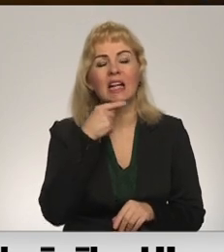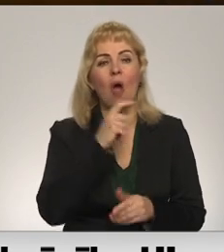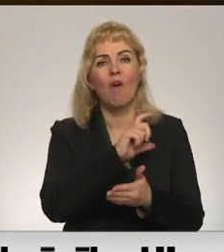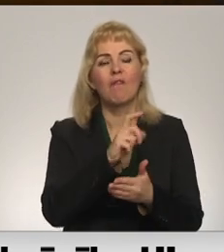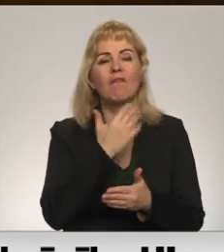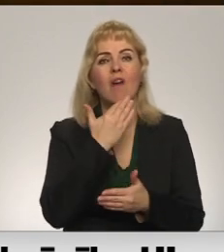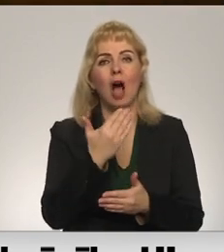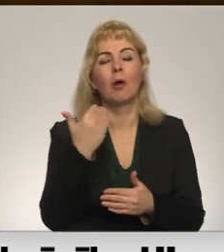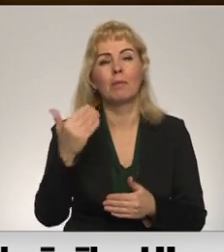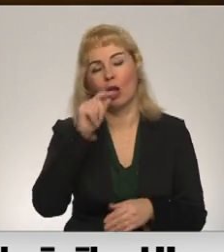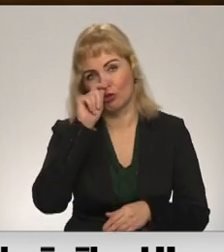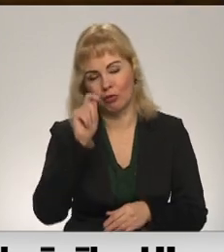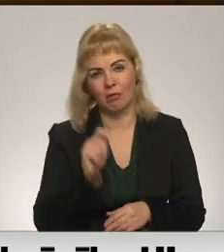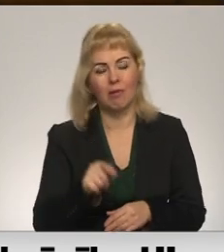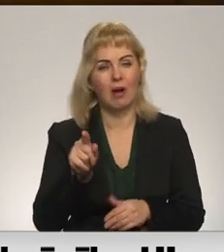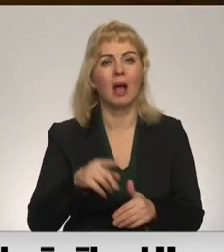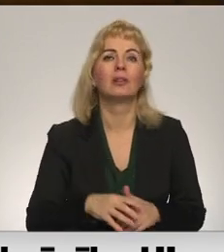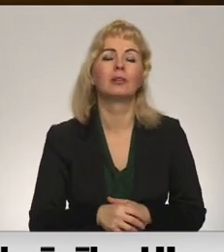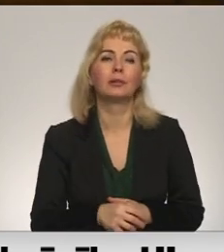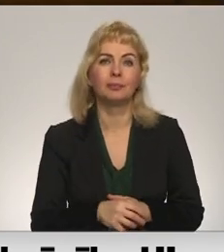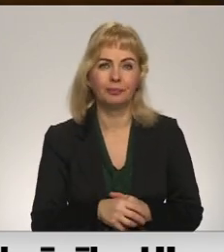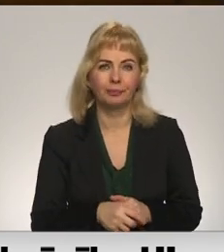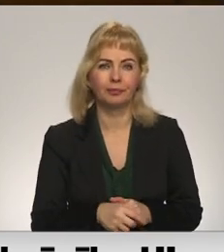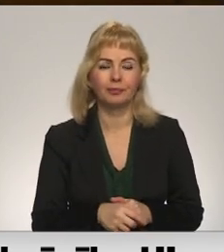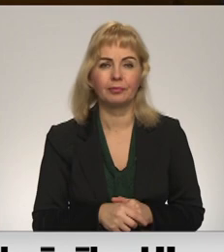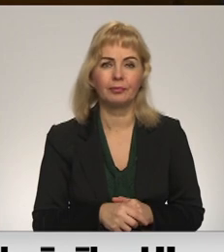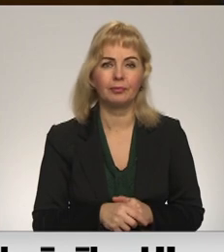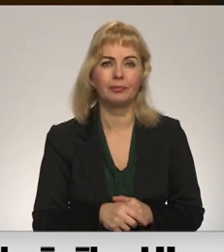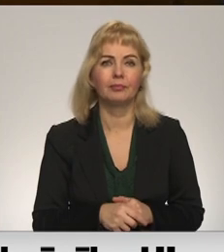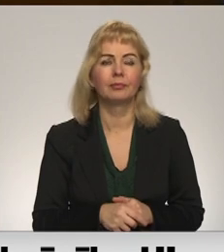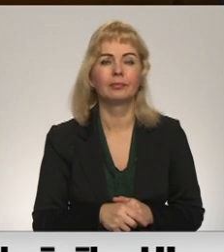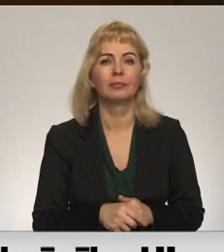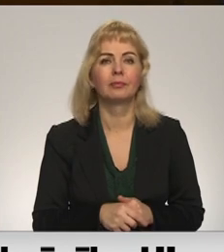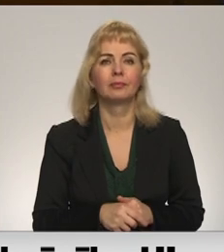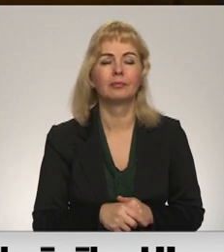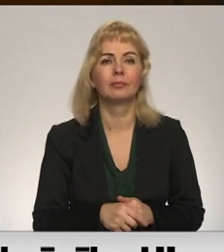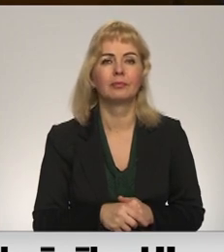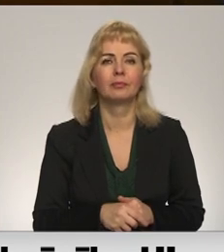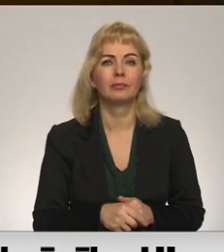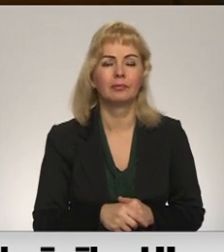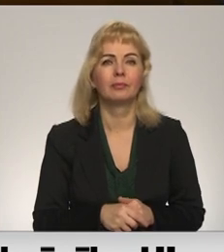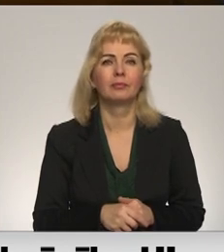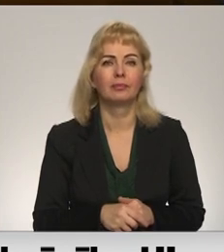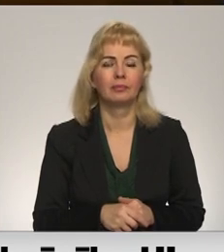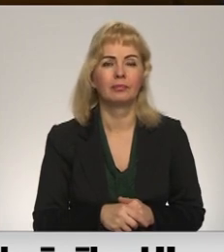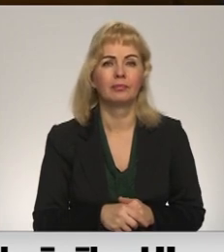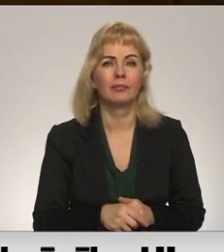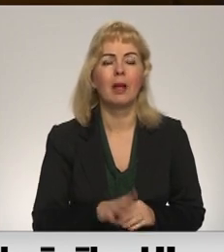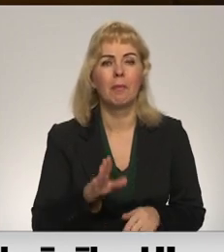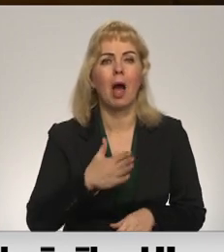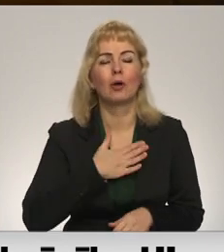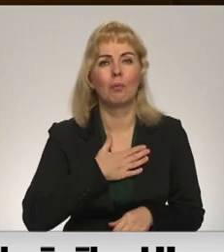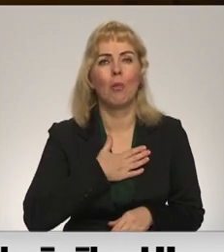pobudušu našu, vidavo jedinu, za našu